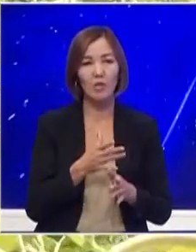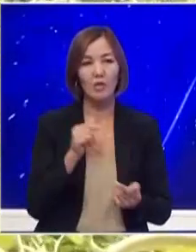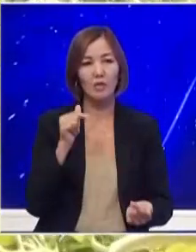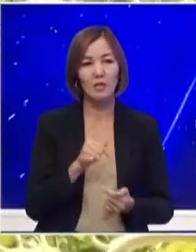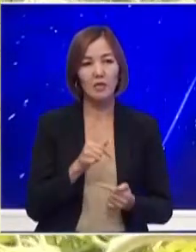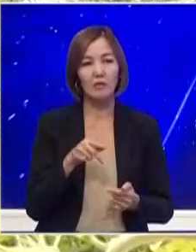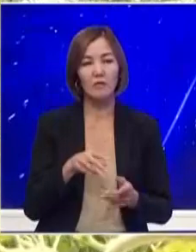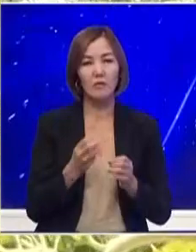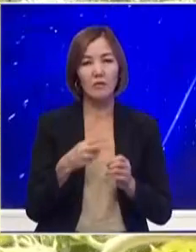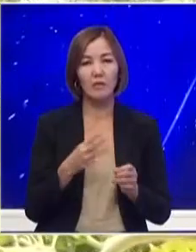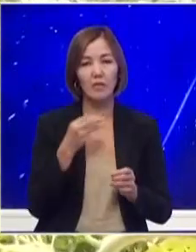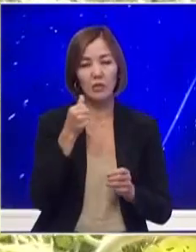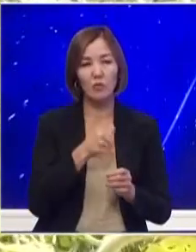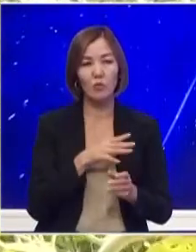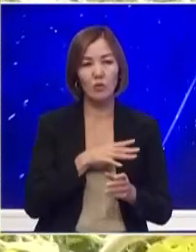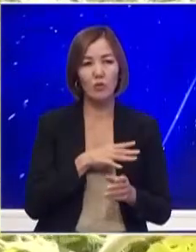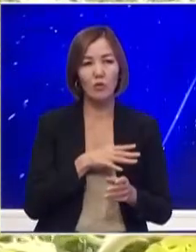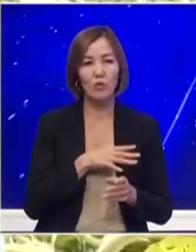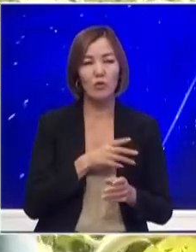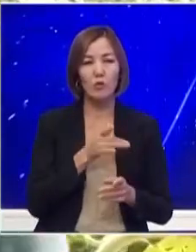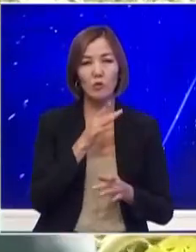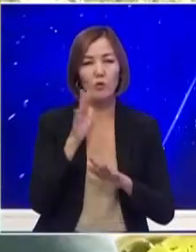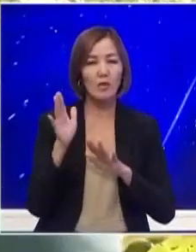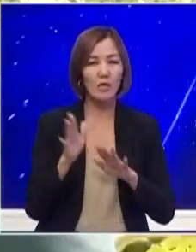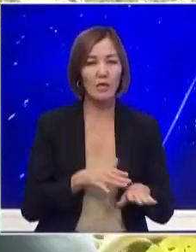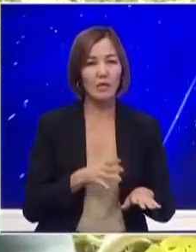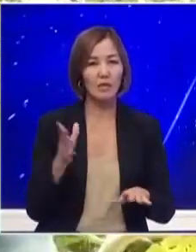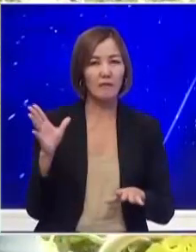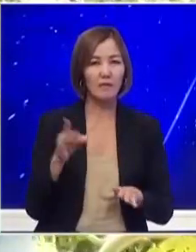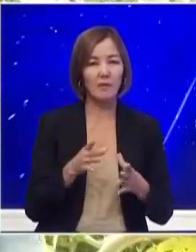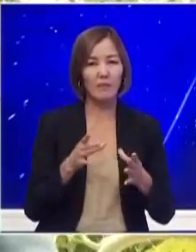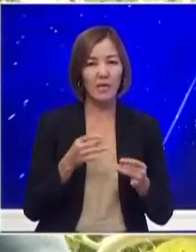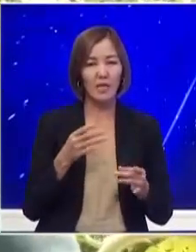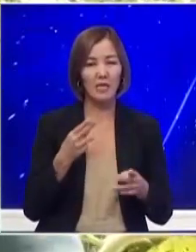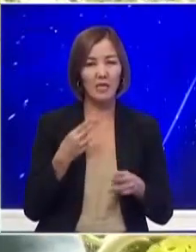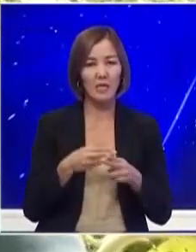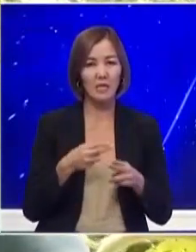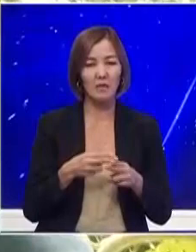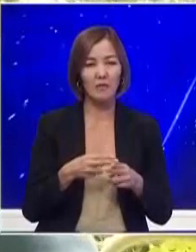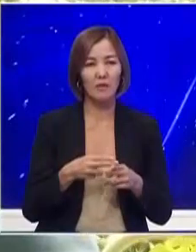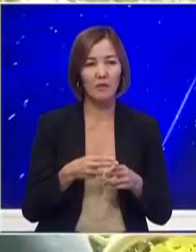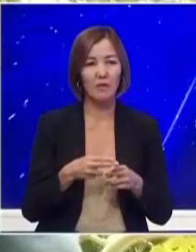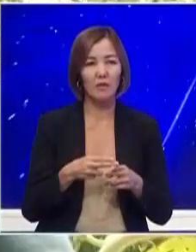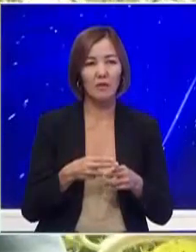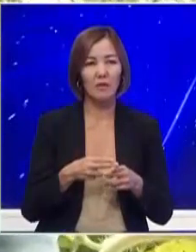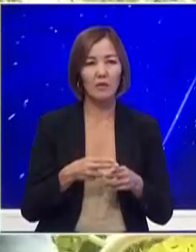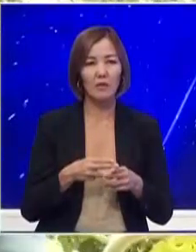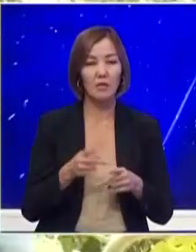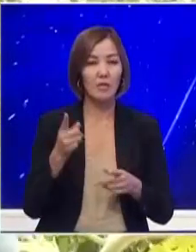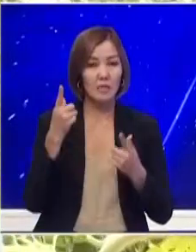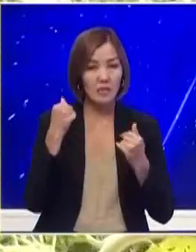сейчас 2023 год. Уже сколько лет прошло, они давно прогнили. Об этом уже знают не понаслышке